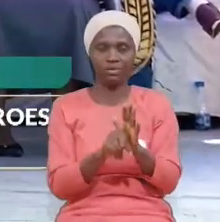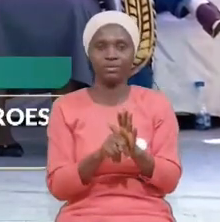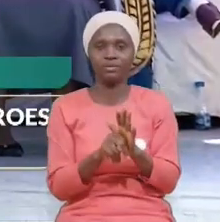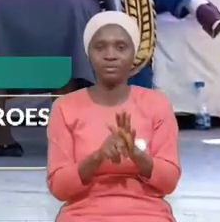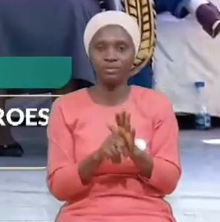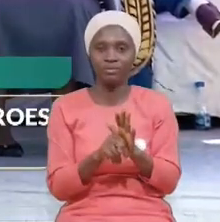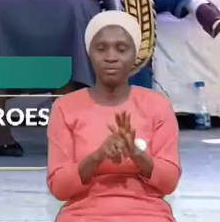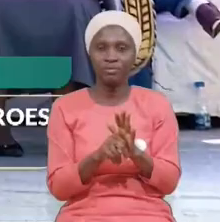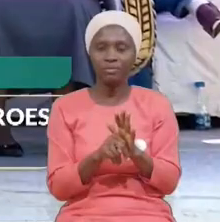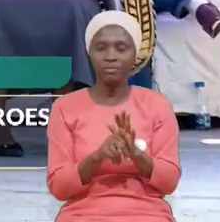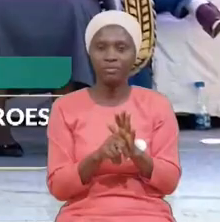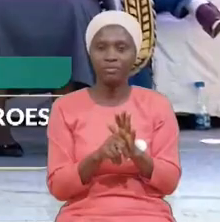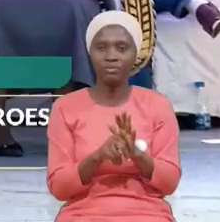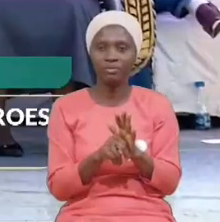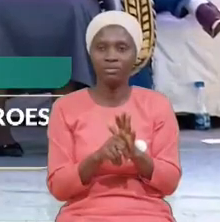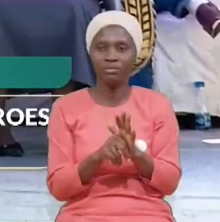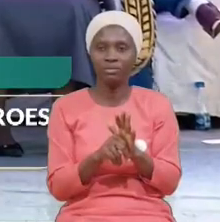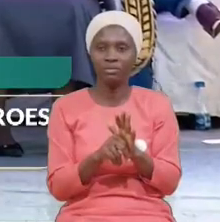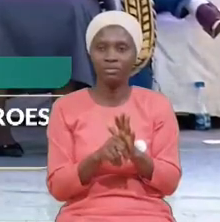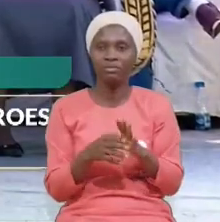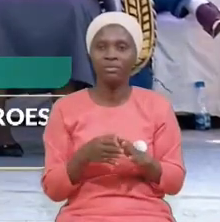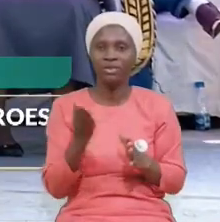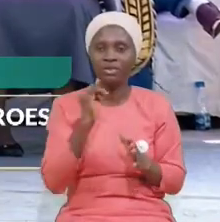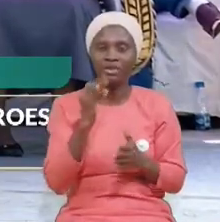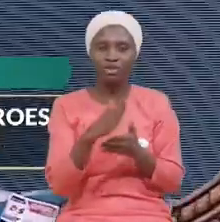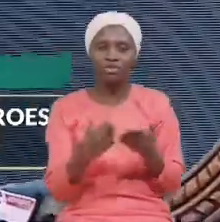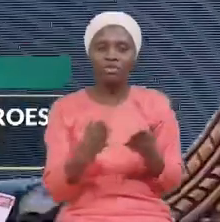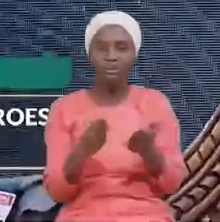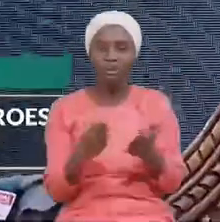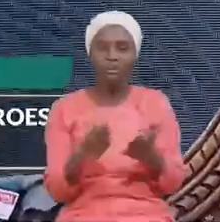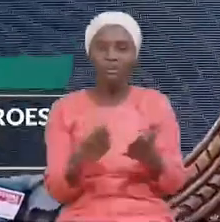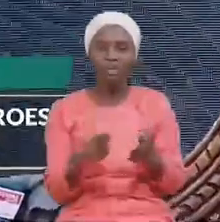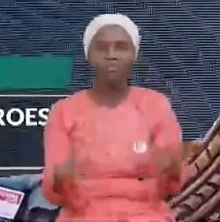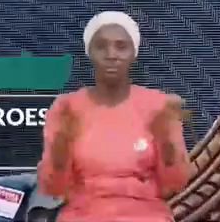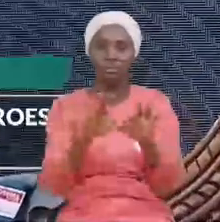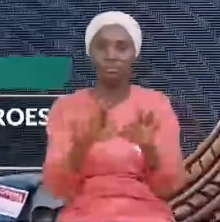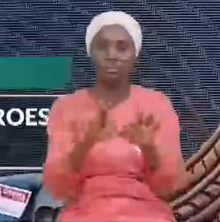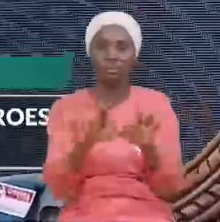Il y a quelque chose de fondamental, quelque chose de basique.